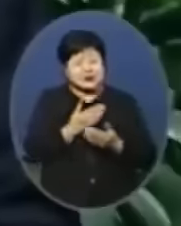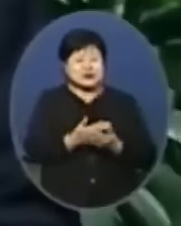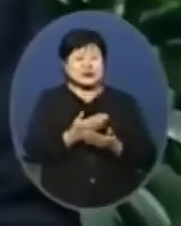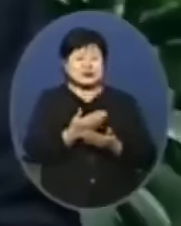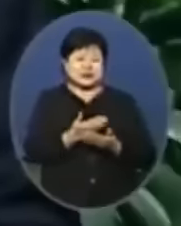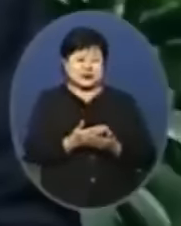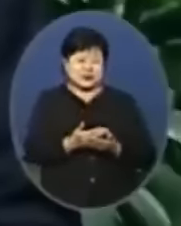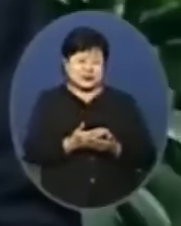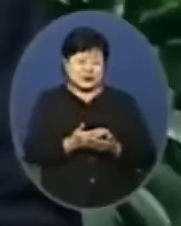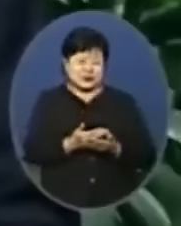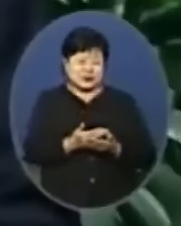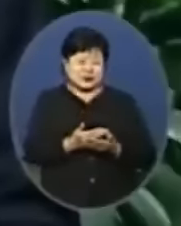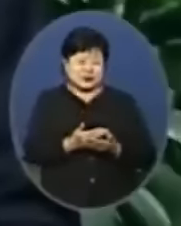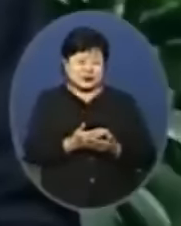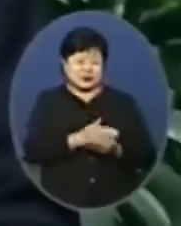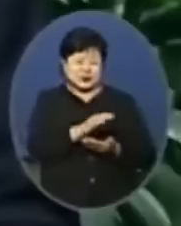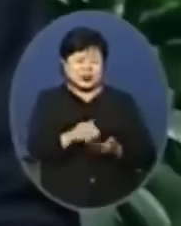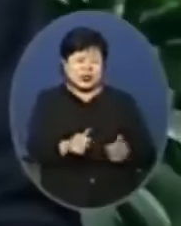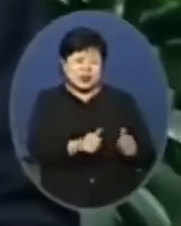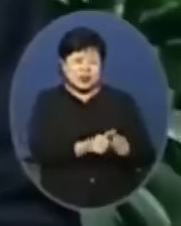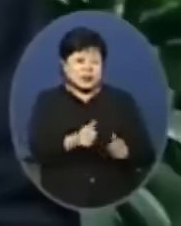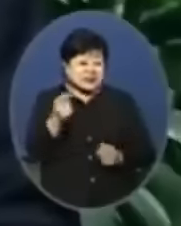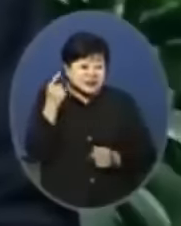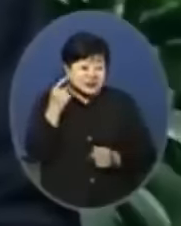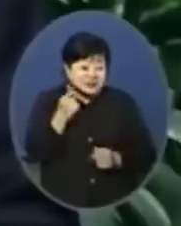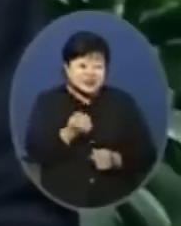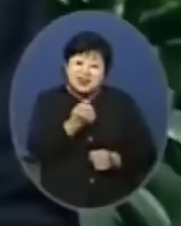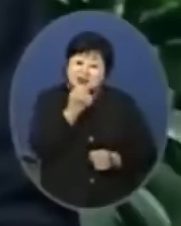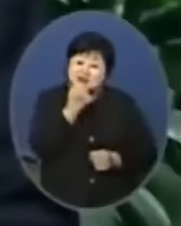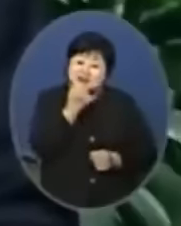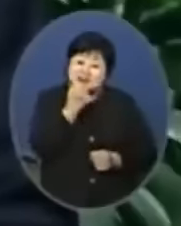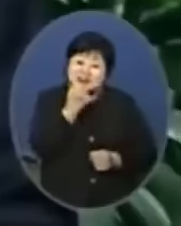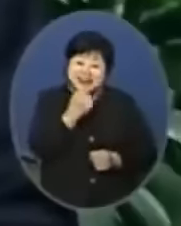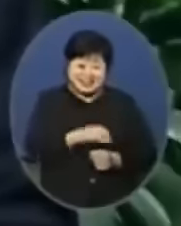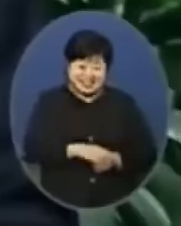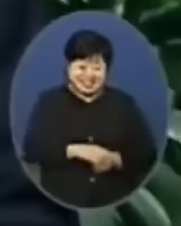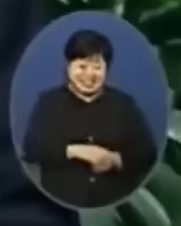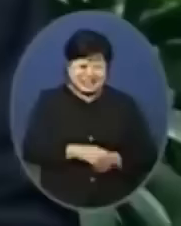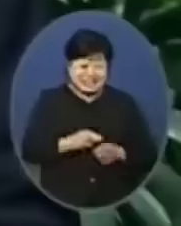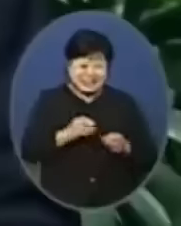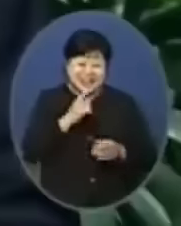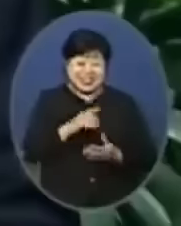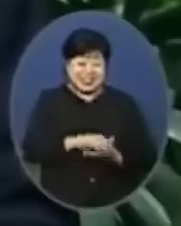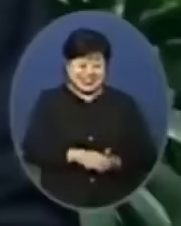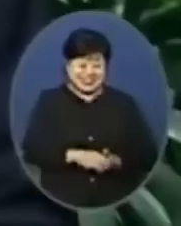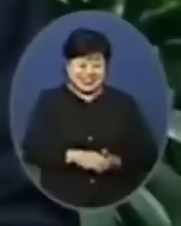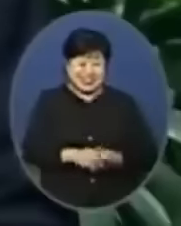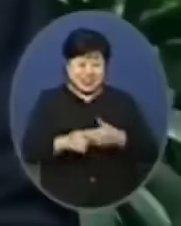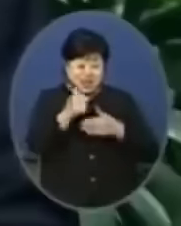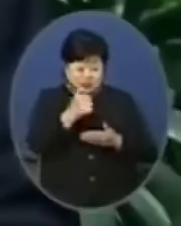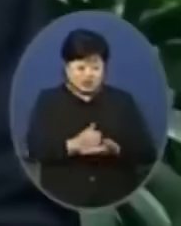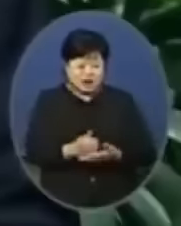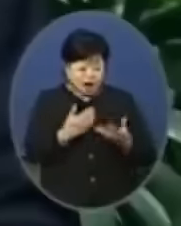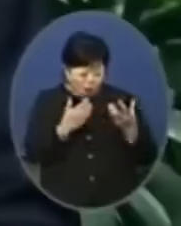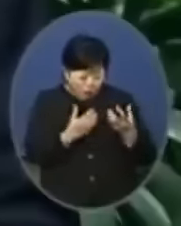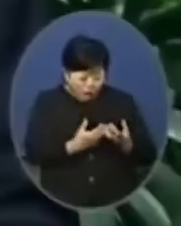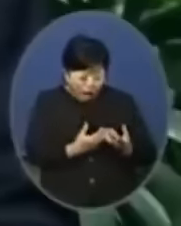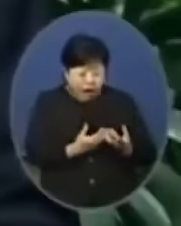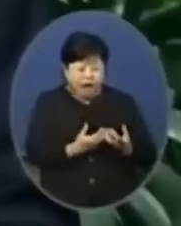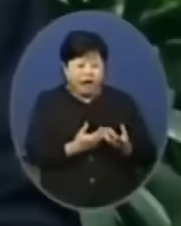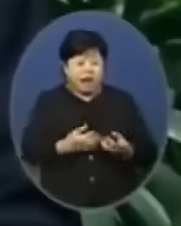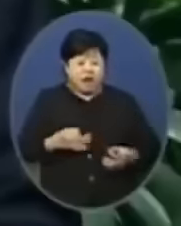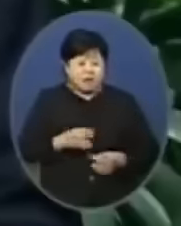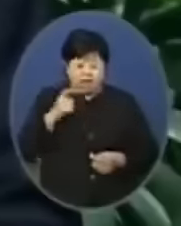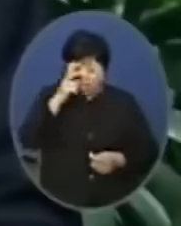주시옵소서. 우리가 옆에 떨어졌습니다. 웃긴 놈 웃긴 소리 하네. 죄란 죄는 다 짓고